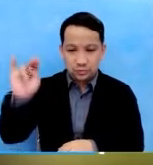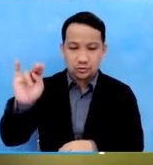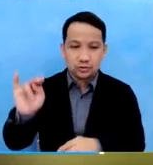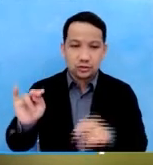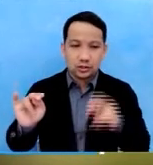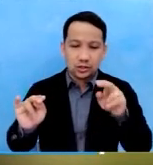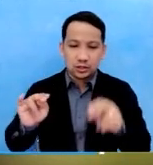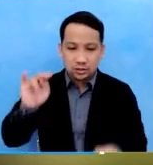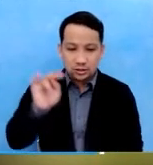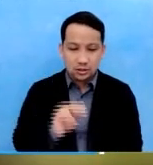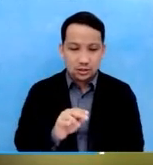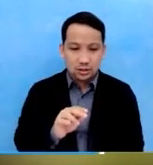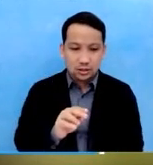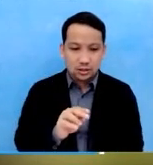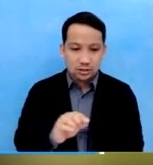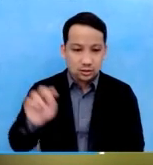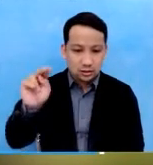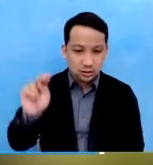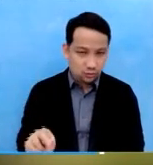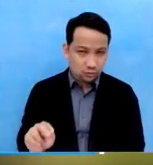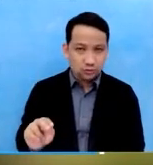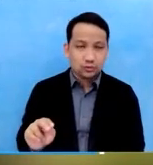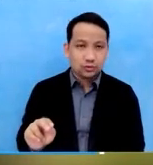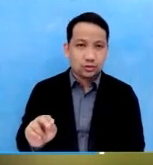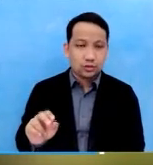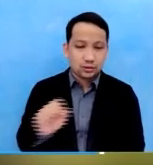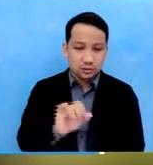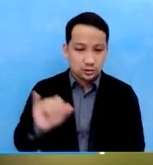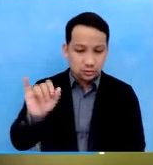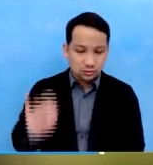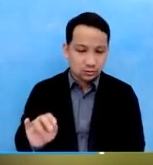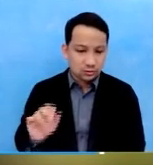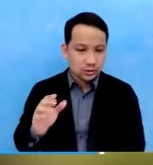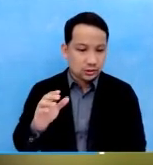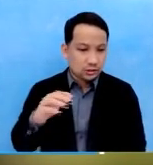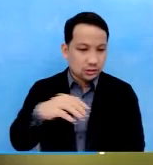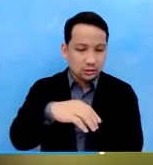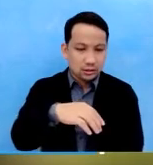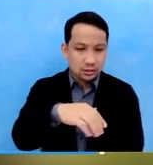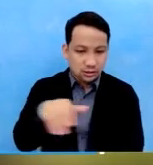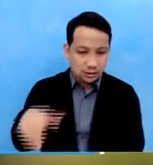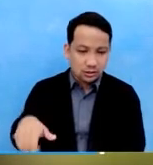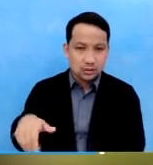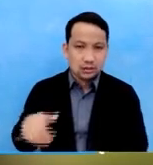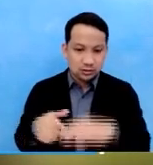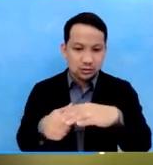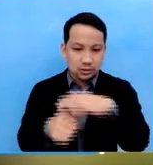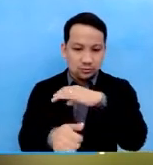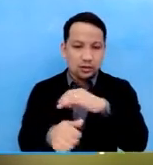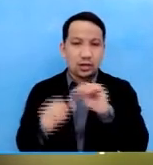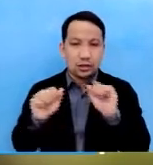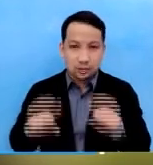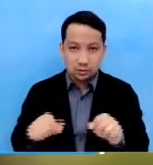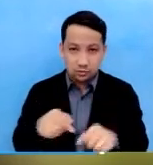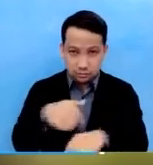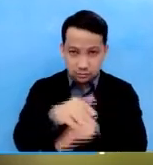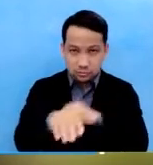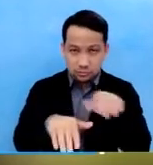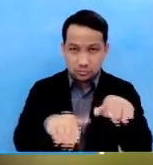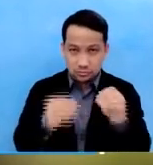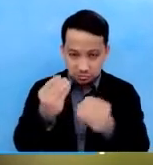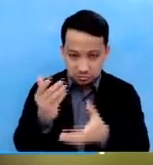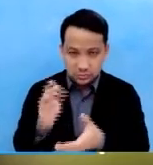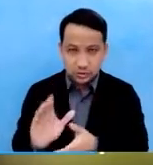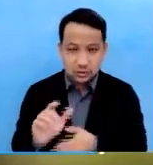Sur, at saka sa Abra, at saka sa Cagayan, at saka sa Isabela. Okay, sa ngayon, magde-deploy na po ba kayo ng